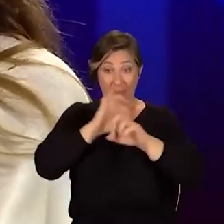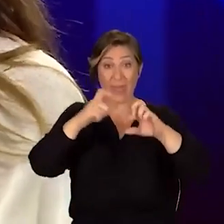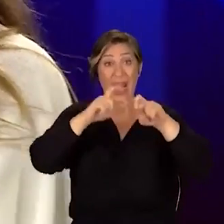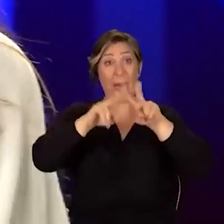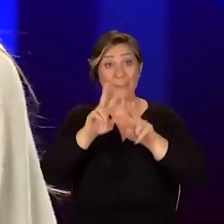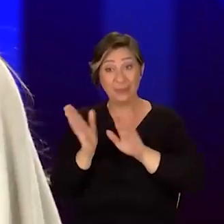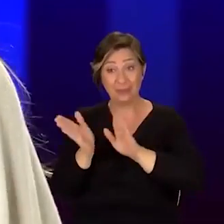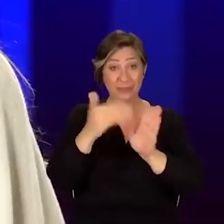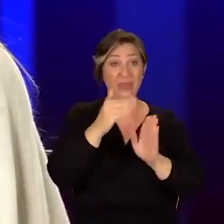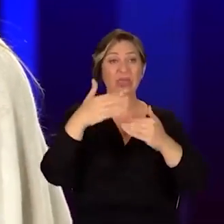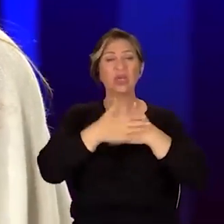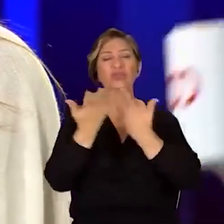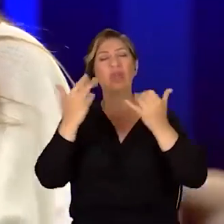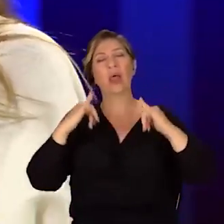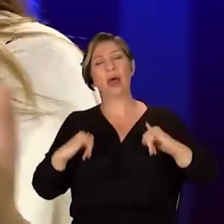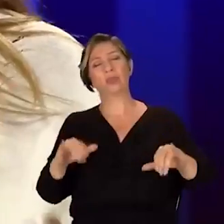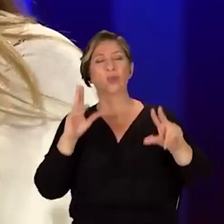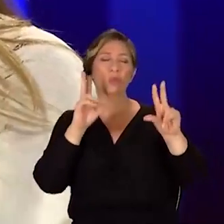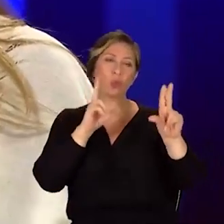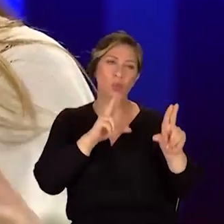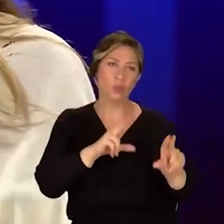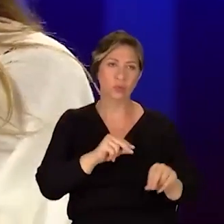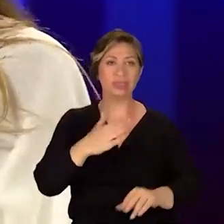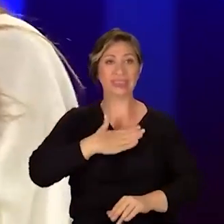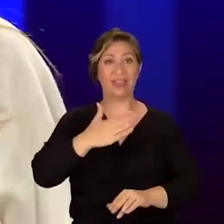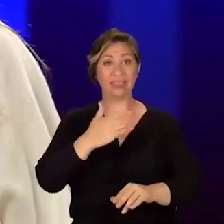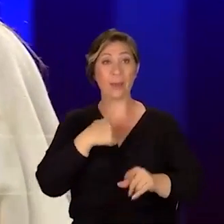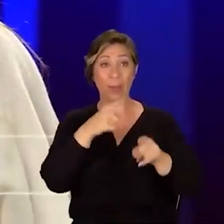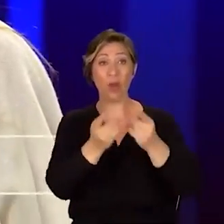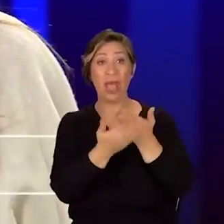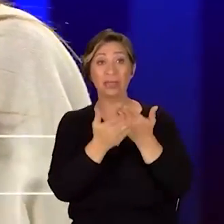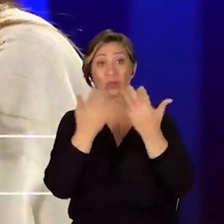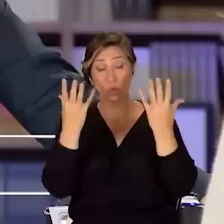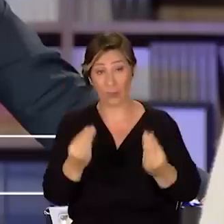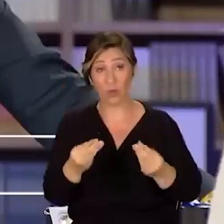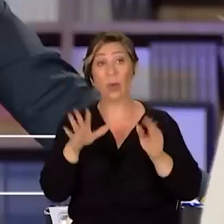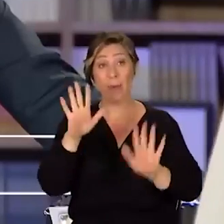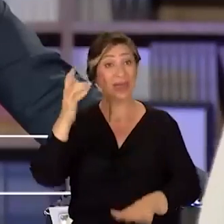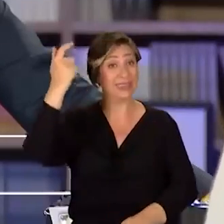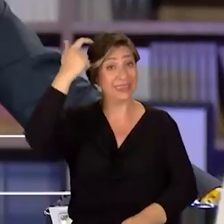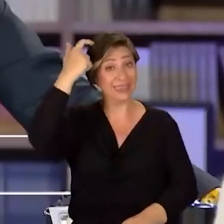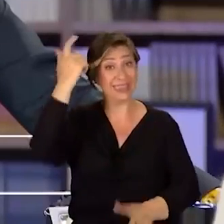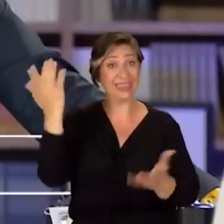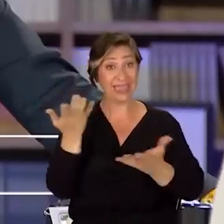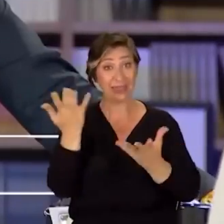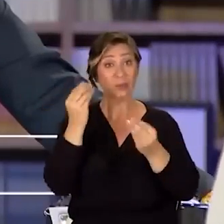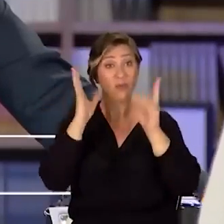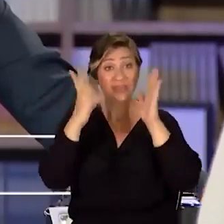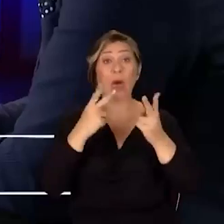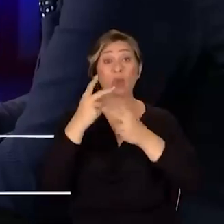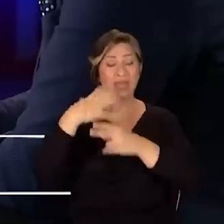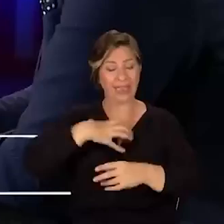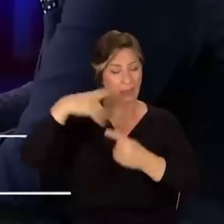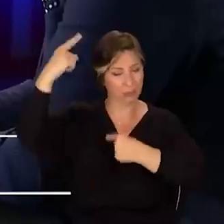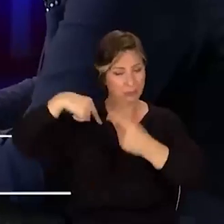rahatlatıyoruz. Geceleri daha rahat uyuyorsunuz. Nefeste ben ancak bu şekilde yardımcı olabiliyorum. Ama zihnin ne kadar çok konuşursa